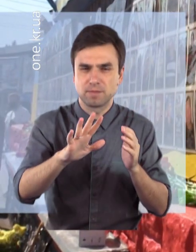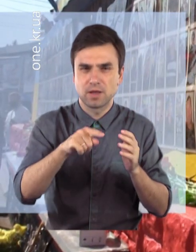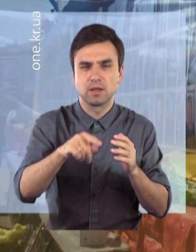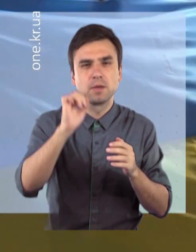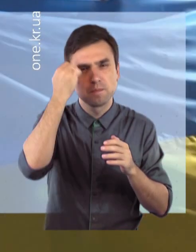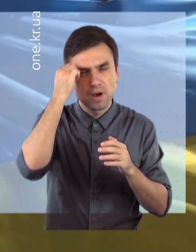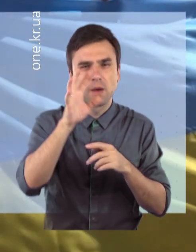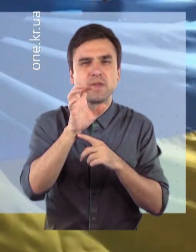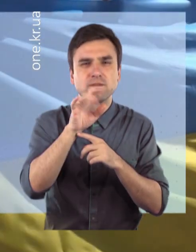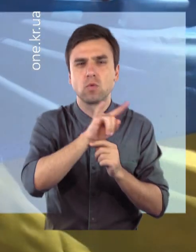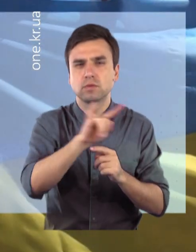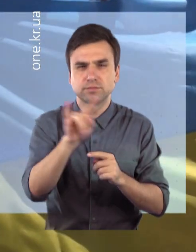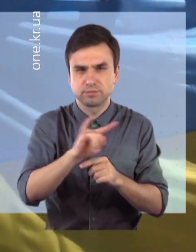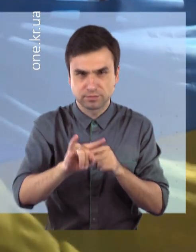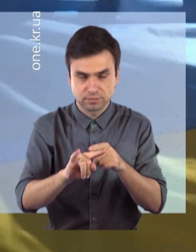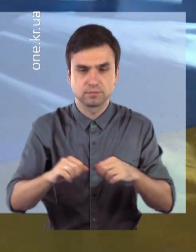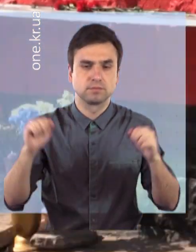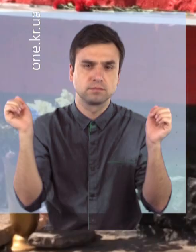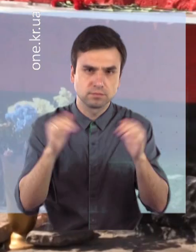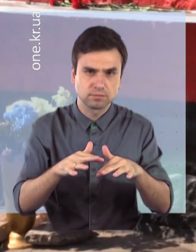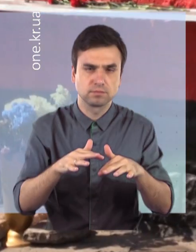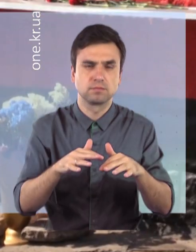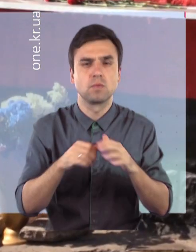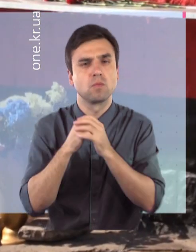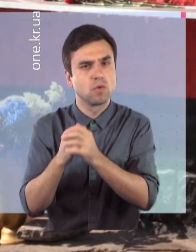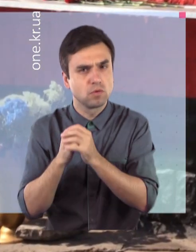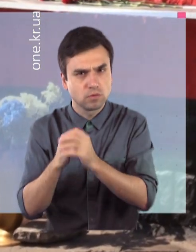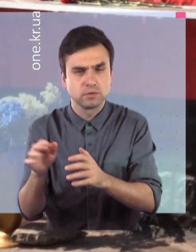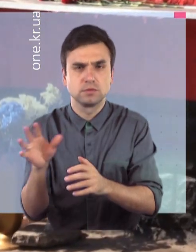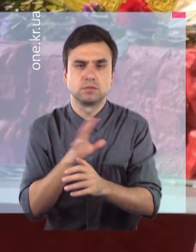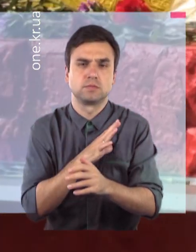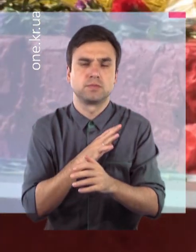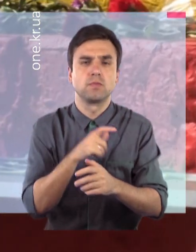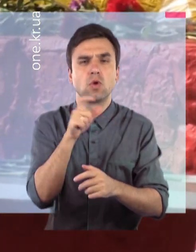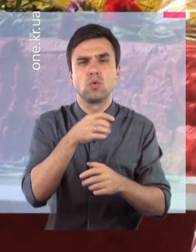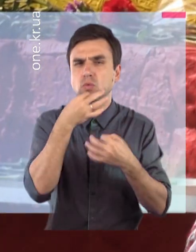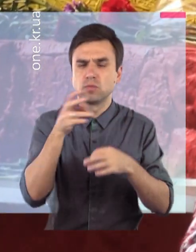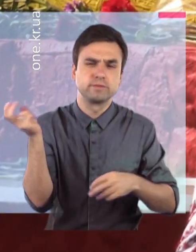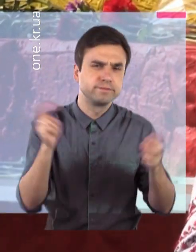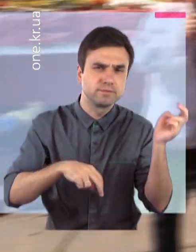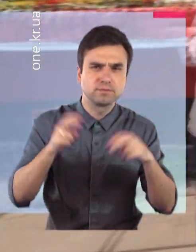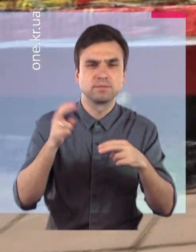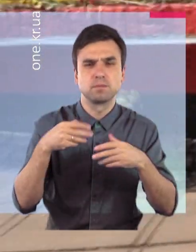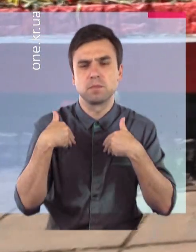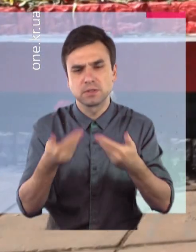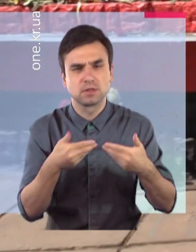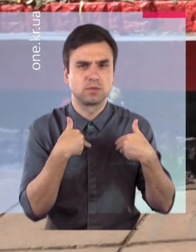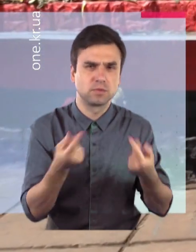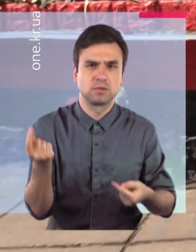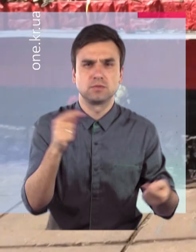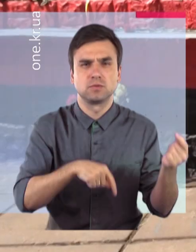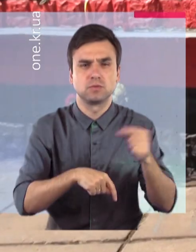кварталі. Тут кожен охочий міг висловитися та привітати містян з Днем Незалежності, а активні волонтери навіть отримали нагороди